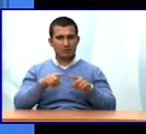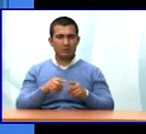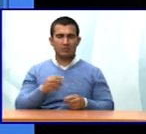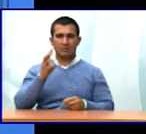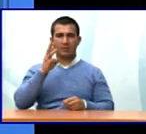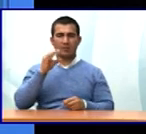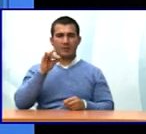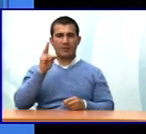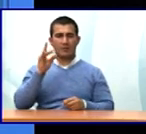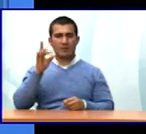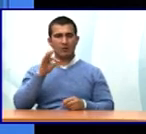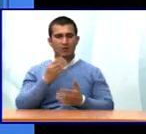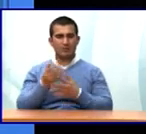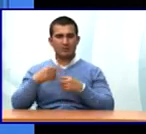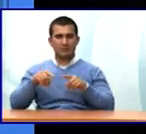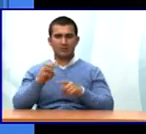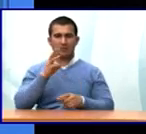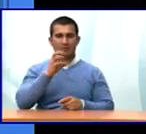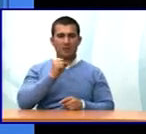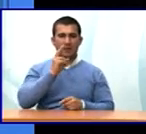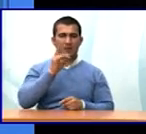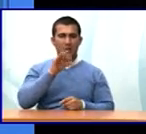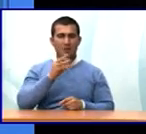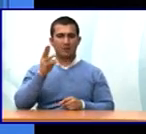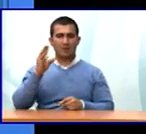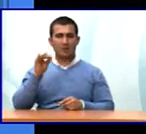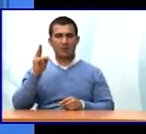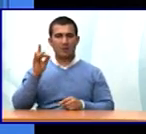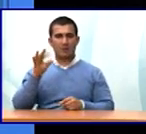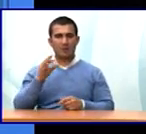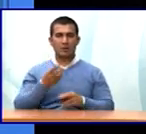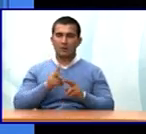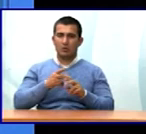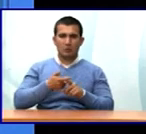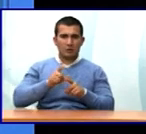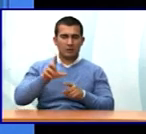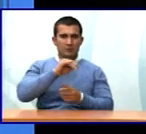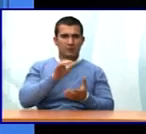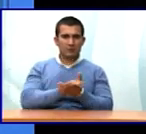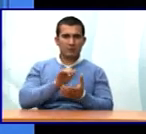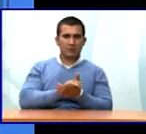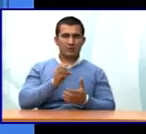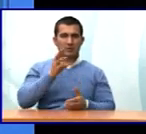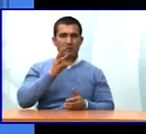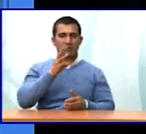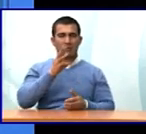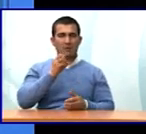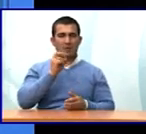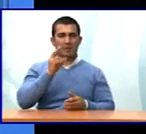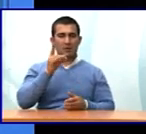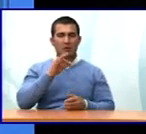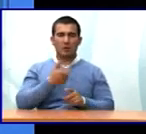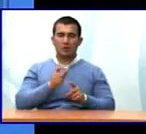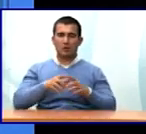keyingisi mikroelementlar. Makro mikro so'zi sizga juda ham tanish. Makro katta ta keng degan